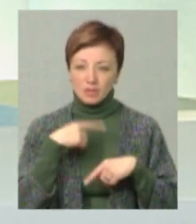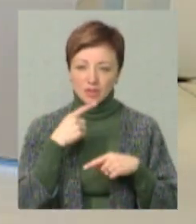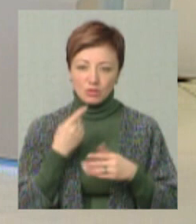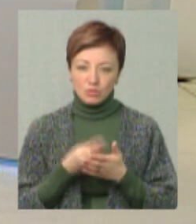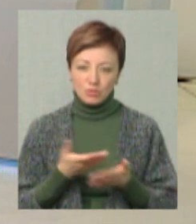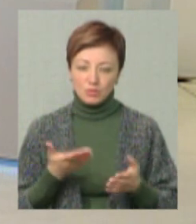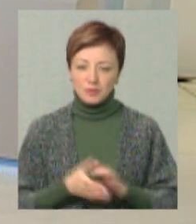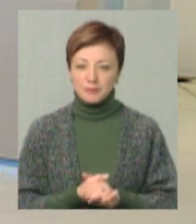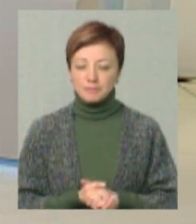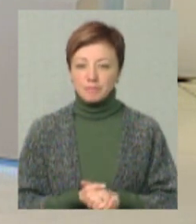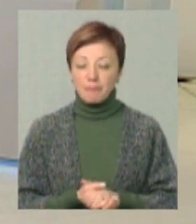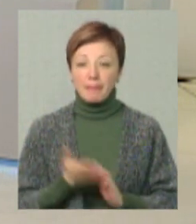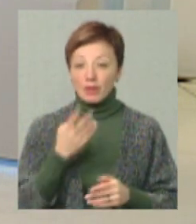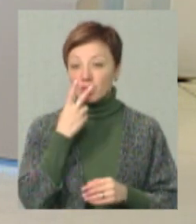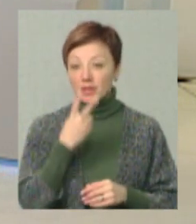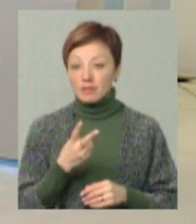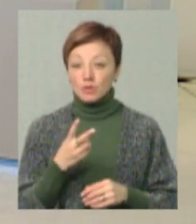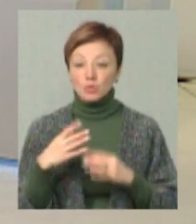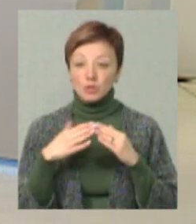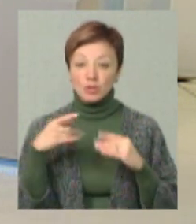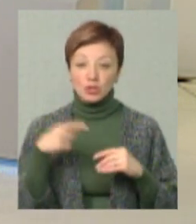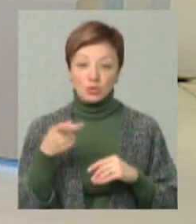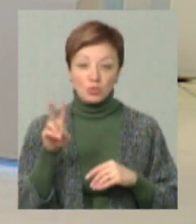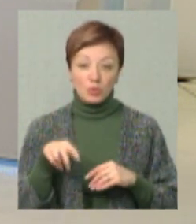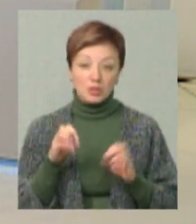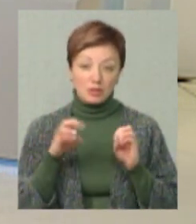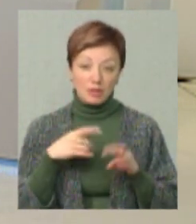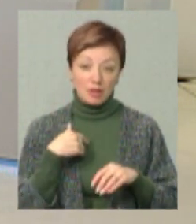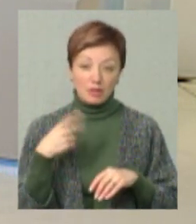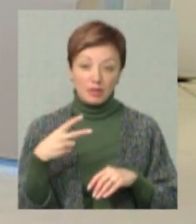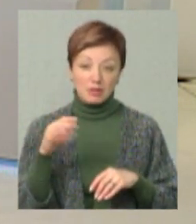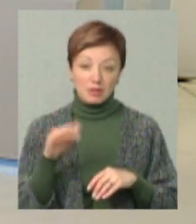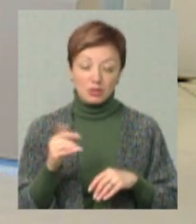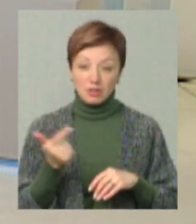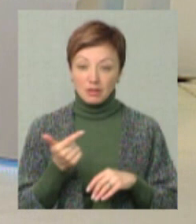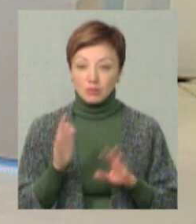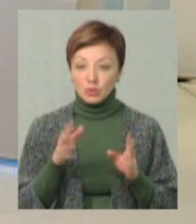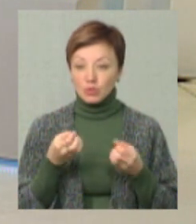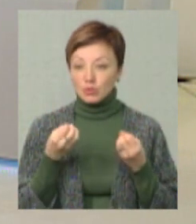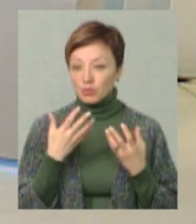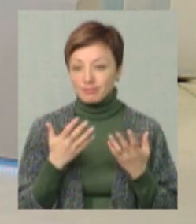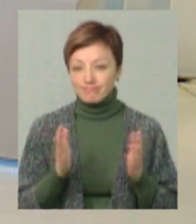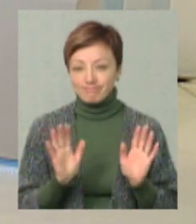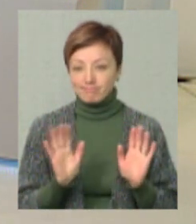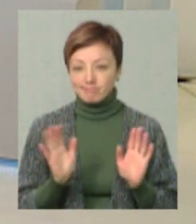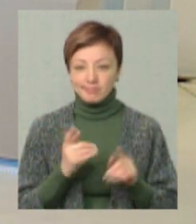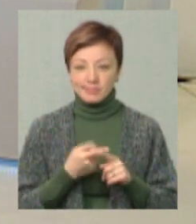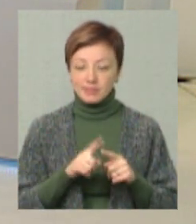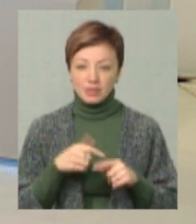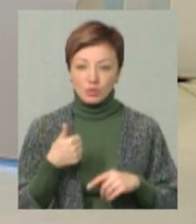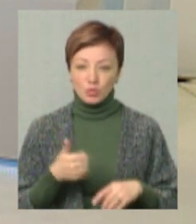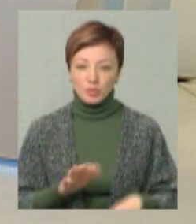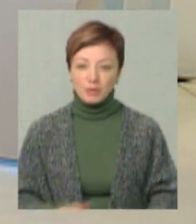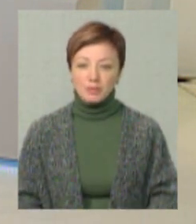не скаже, що воно завищено. А якщо ви вже дивитесь, там, о, сусід за 1000 доларів здав, я дам за 20 тисяч гривень і буду добрим. Та ні, ну, це не